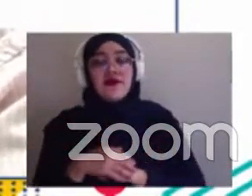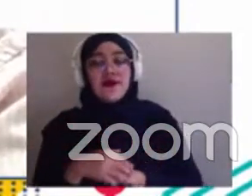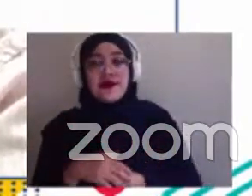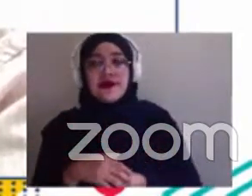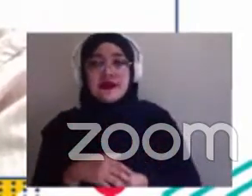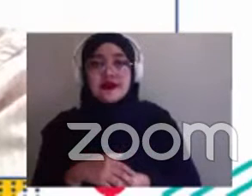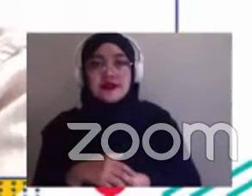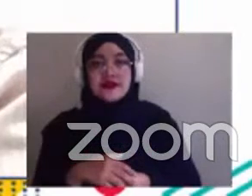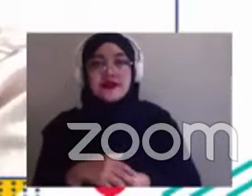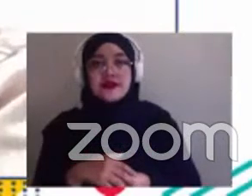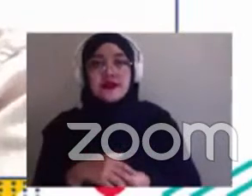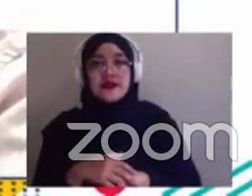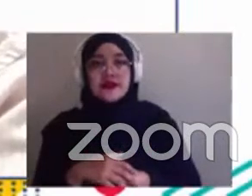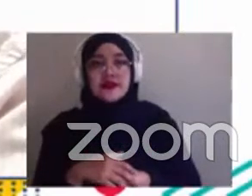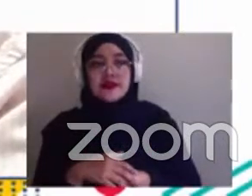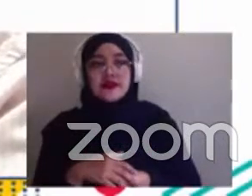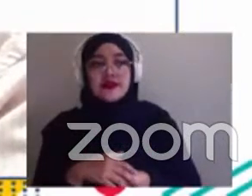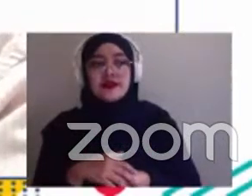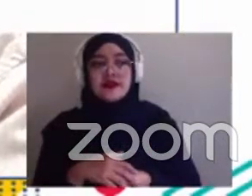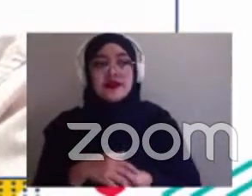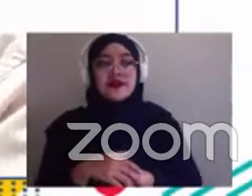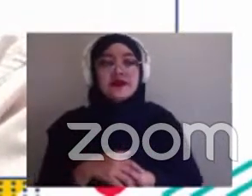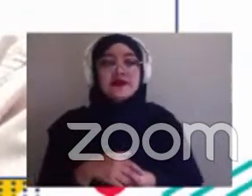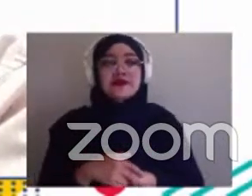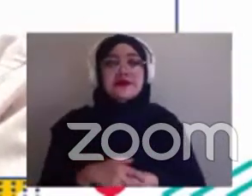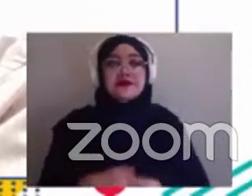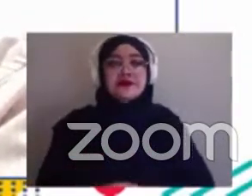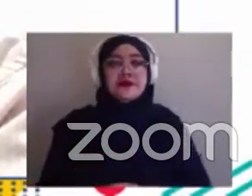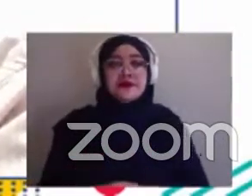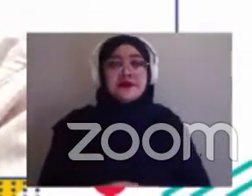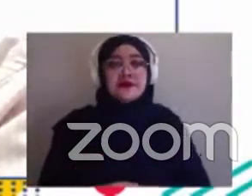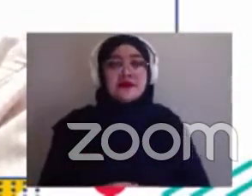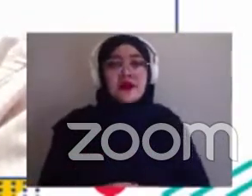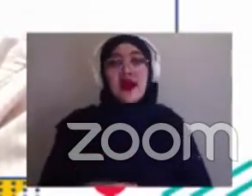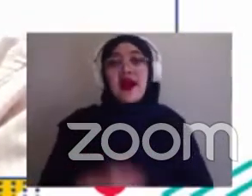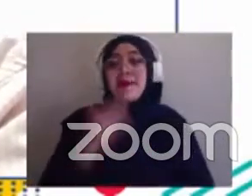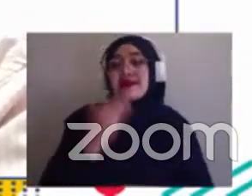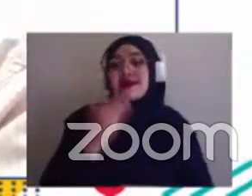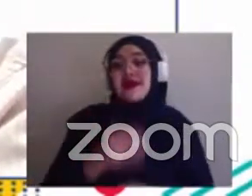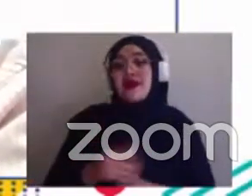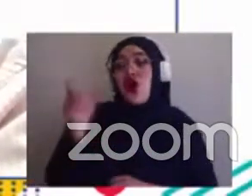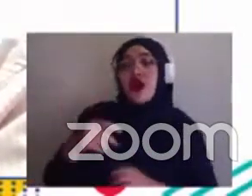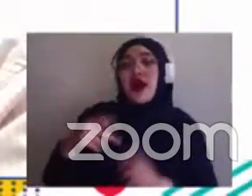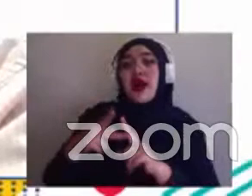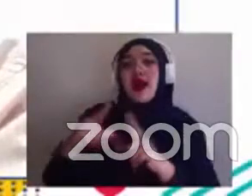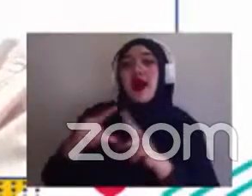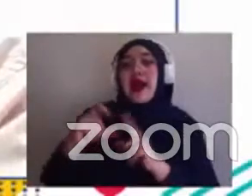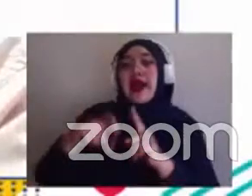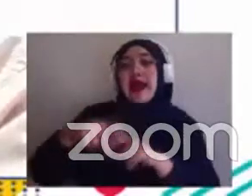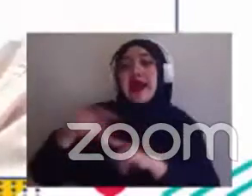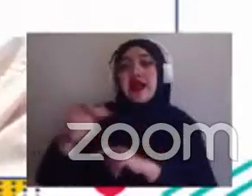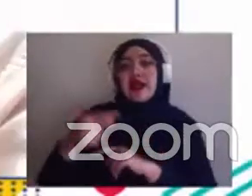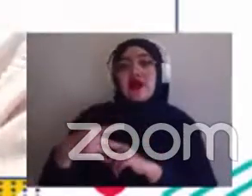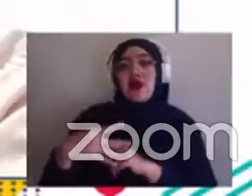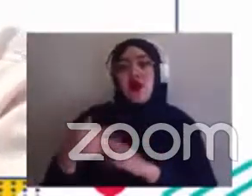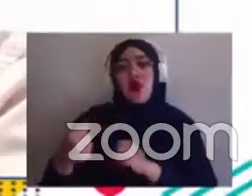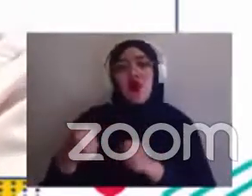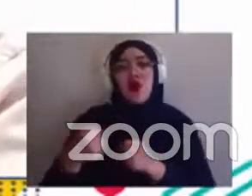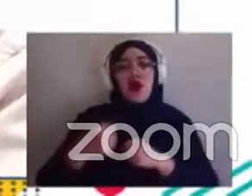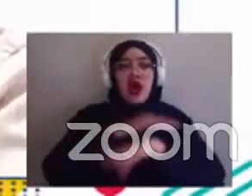banyak kalau kita lihat gitu ya, mereka merekrut para hackers ini karena mereka lah yang sebetulnya bisa